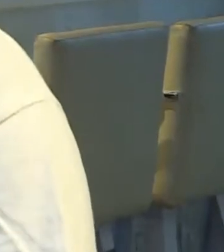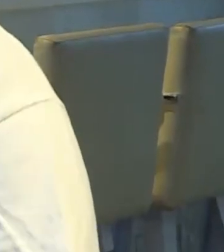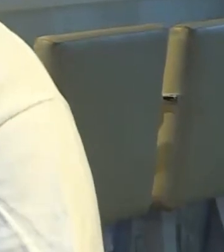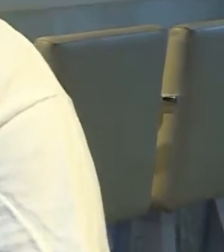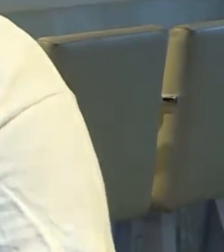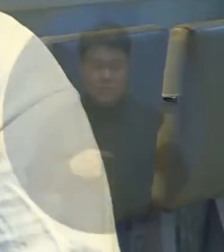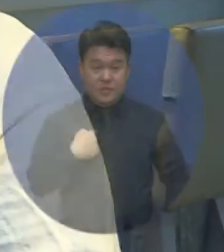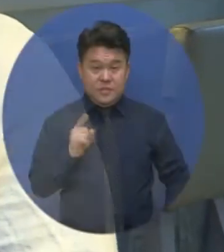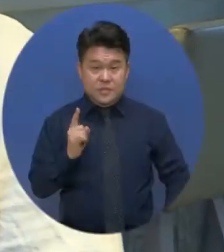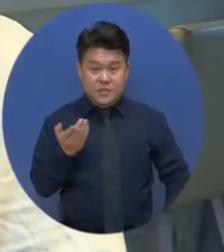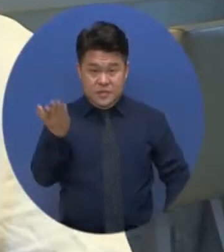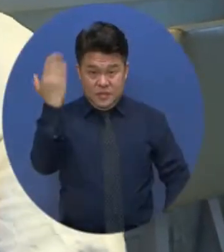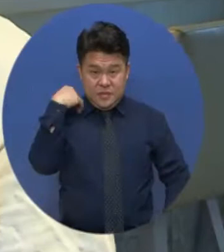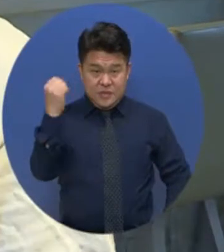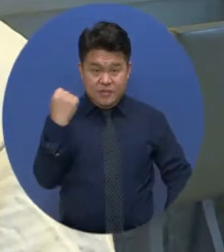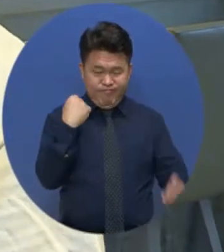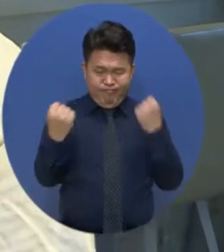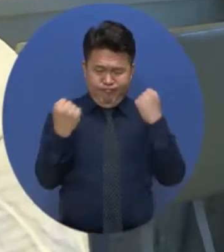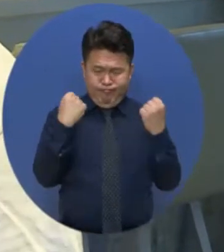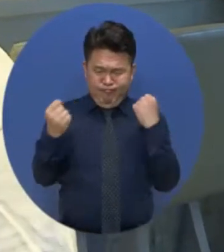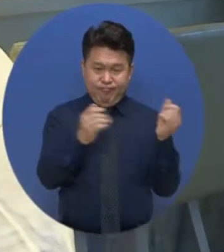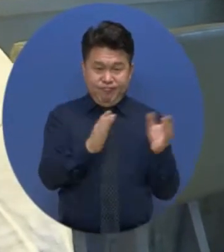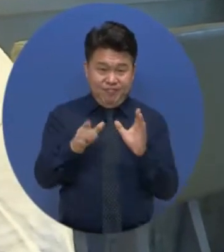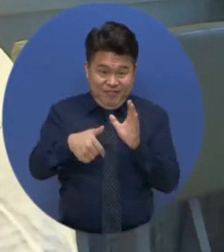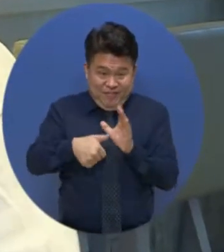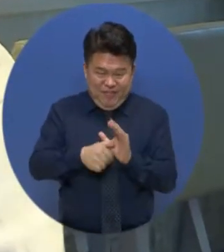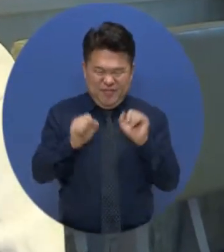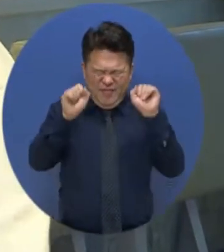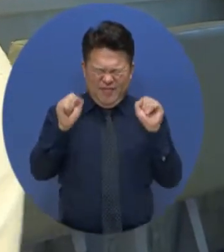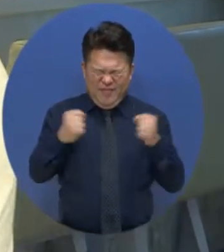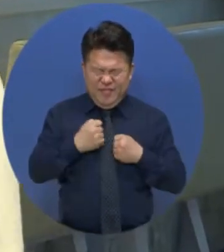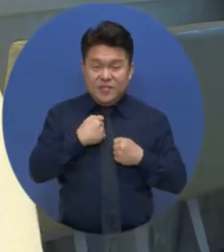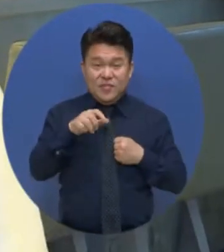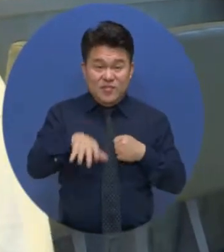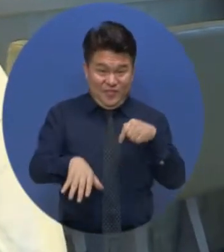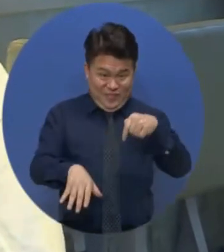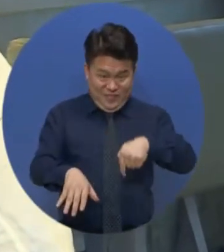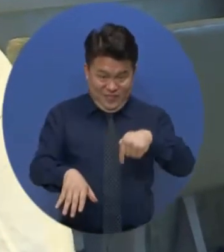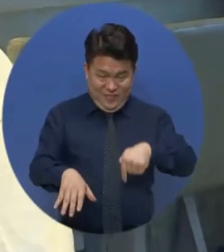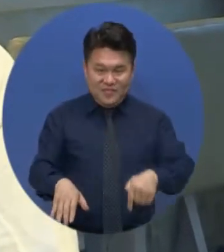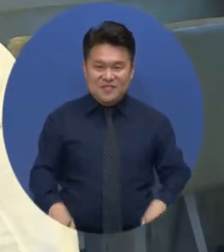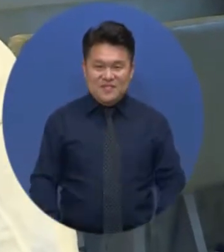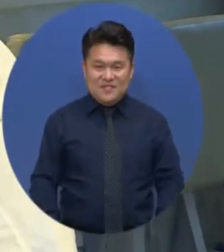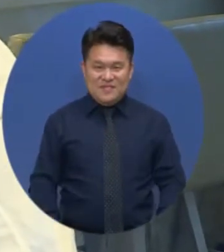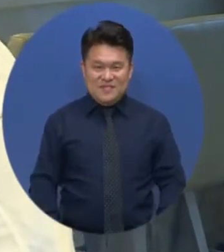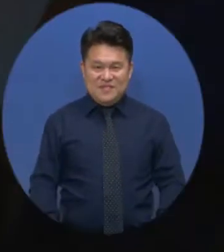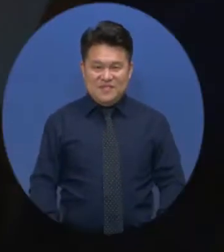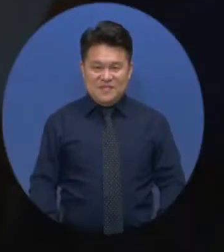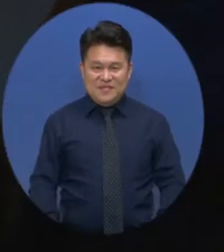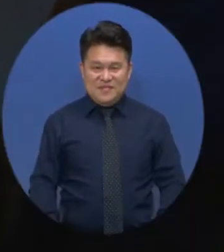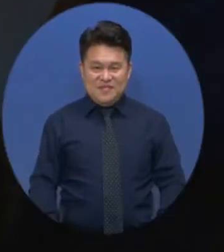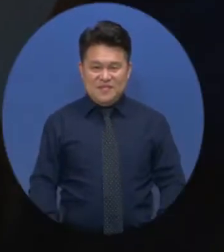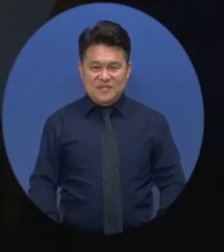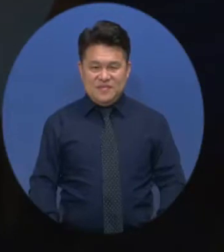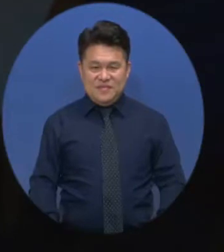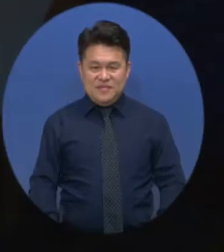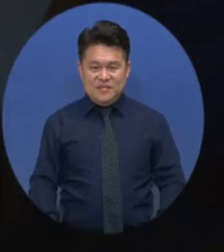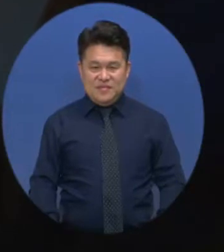여기는 제가 그 러슬마니아 준비할 때 운동을 열심히 했던 네, 곳입니다.